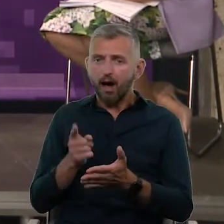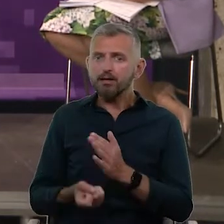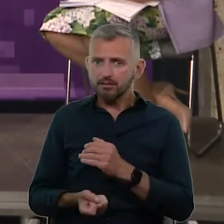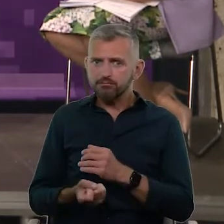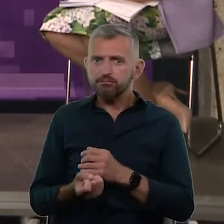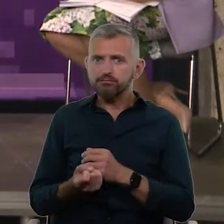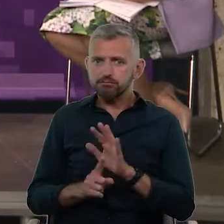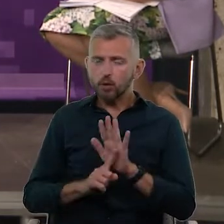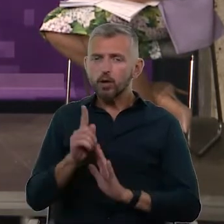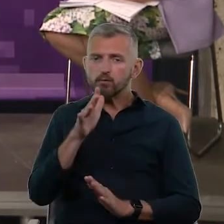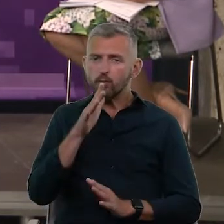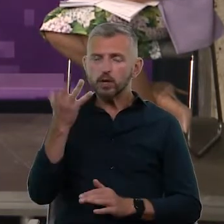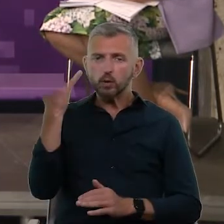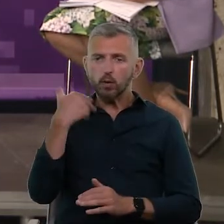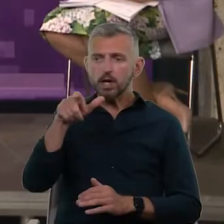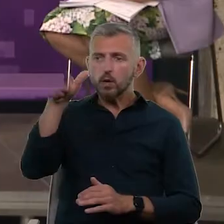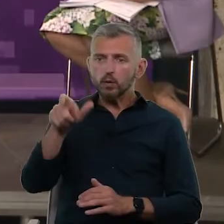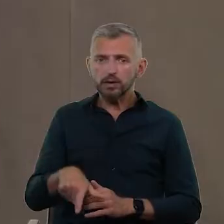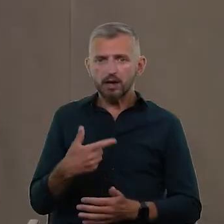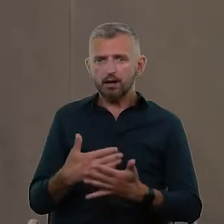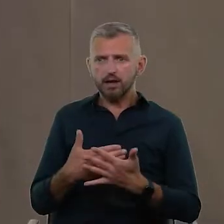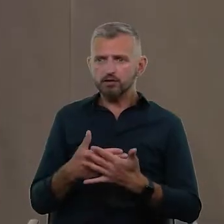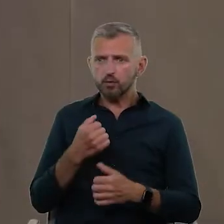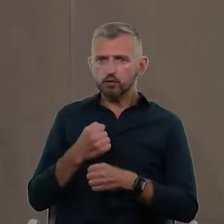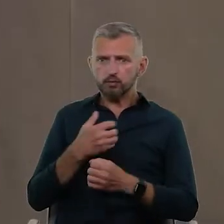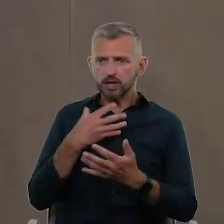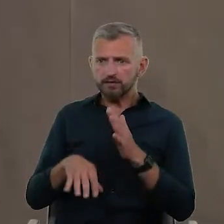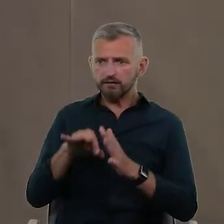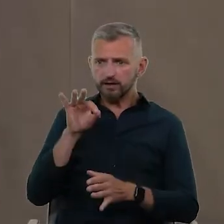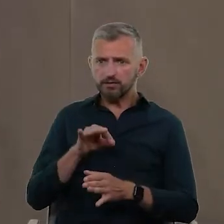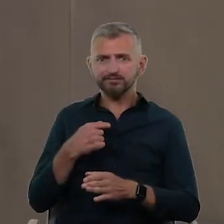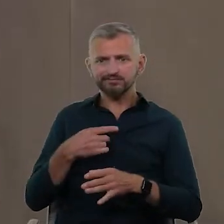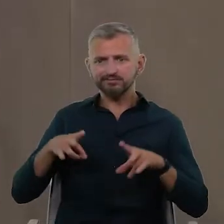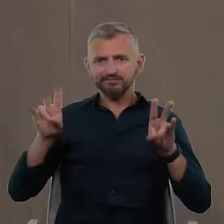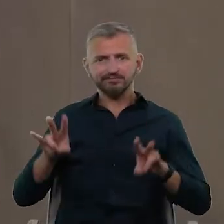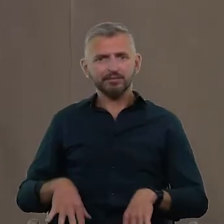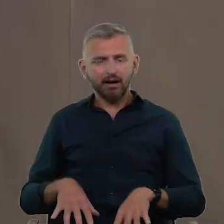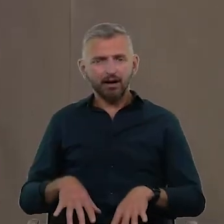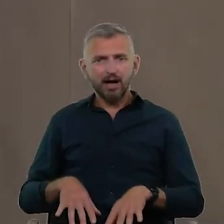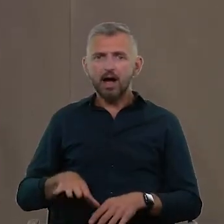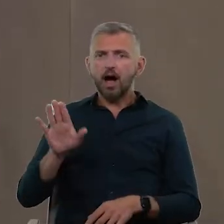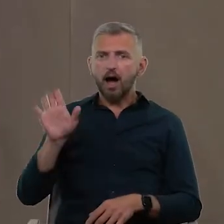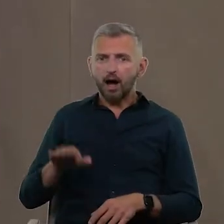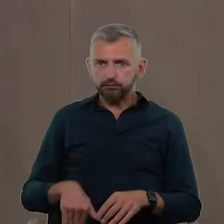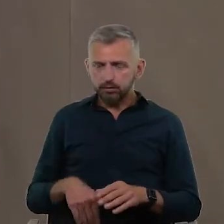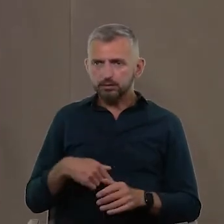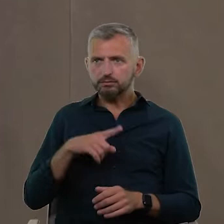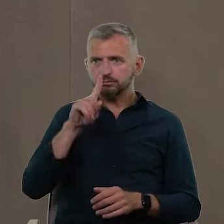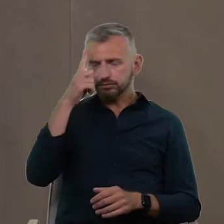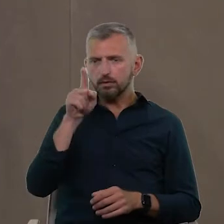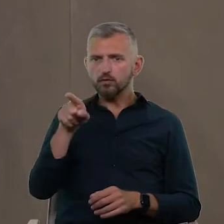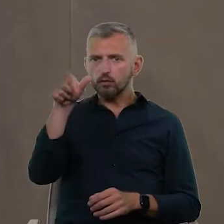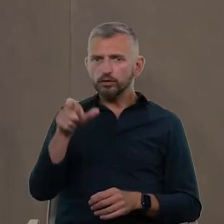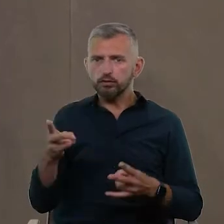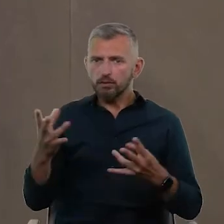момент, коли людина начебто зробила свій вибір, що вони лишаються, але потім приходить момент, що цю людину